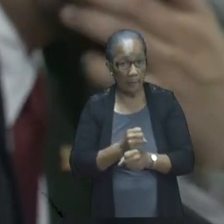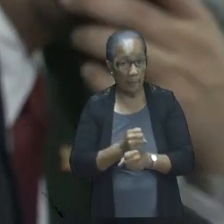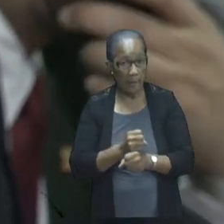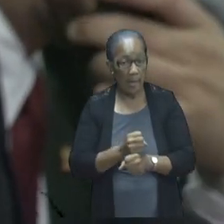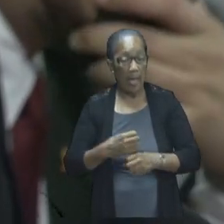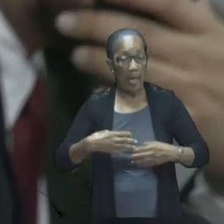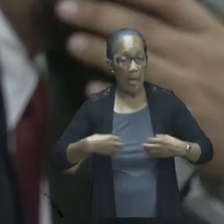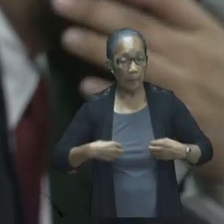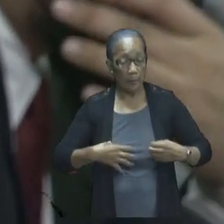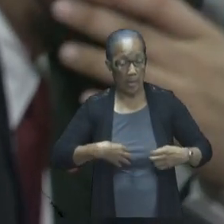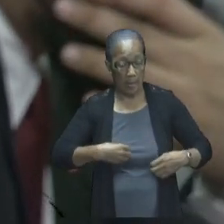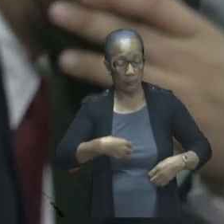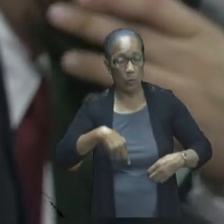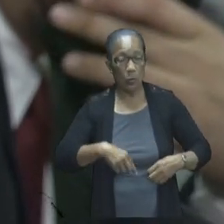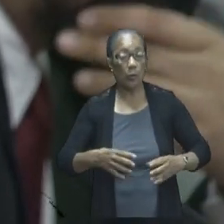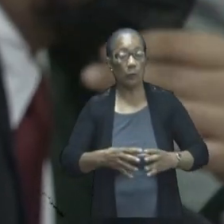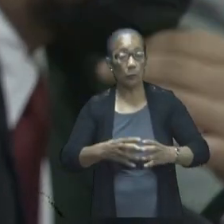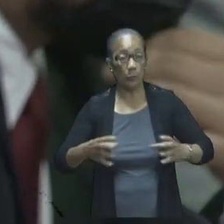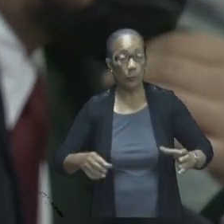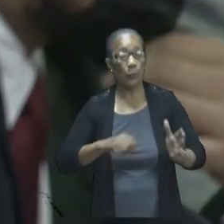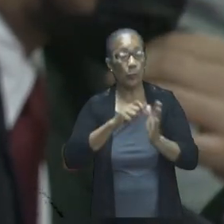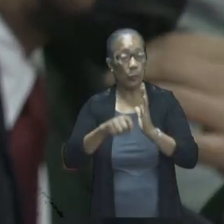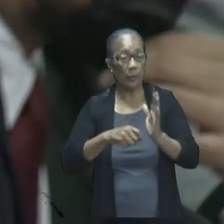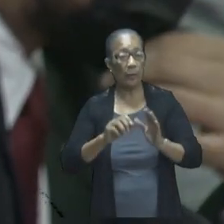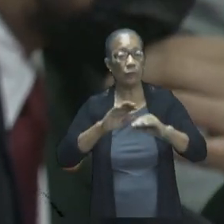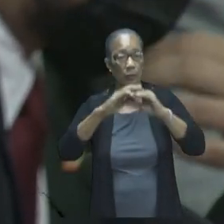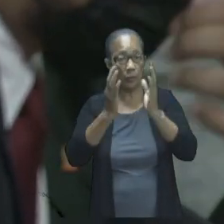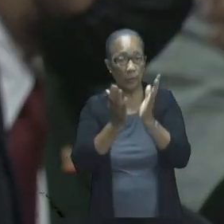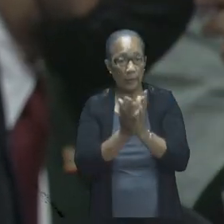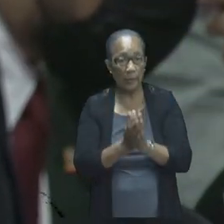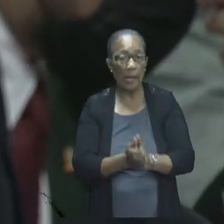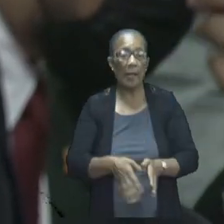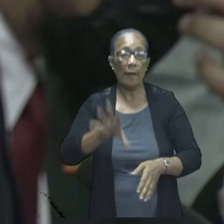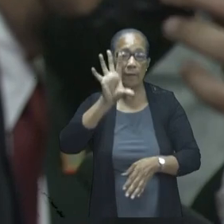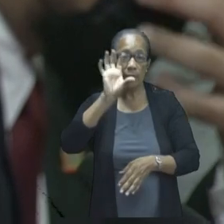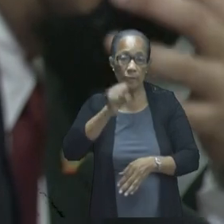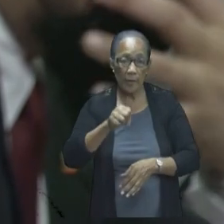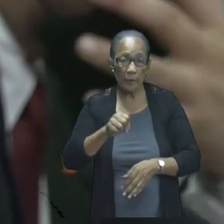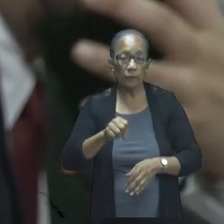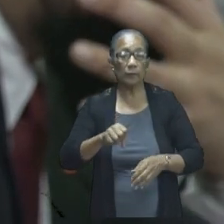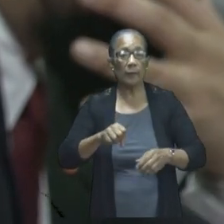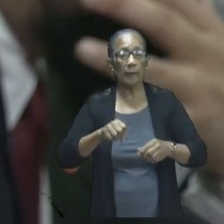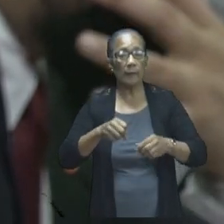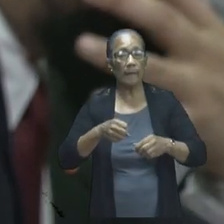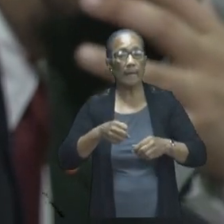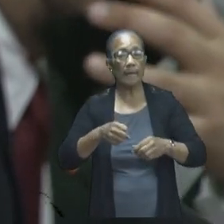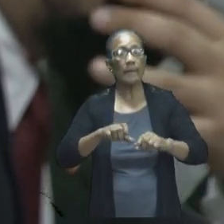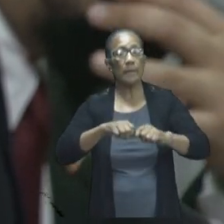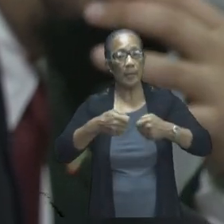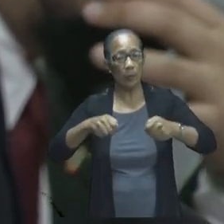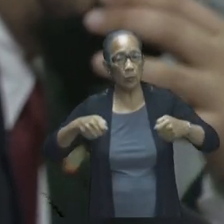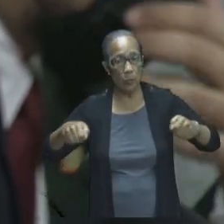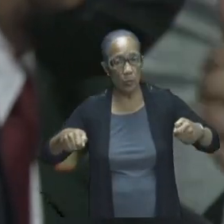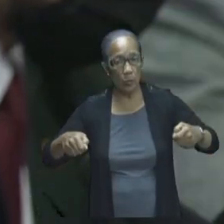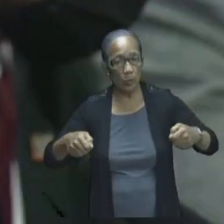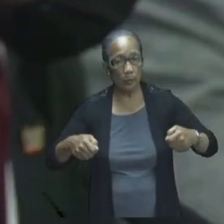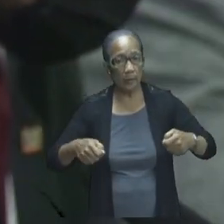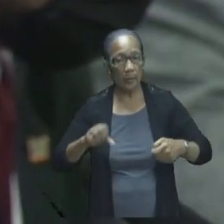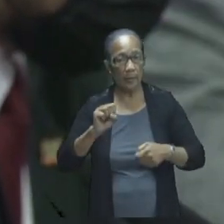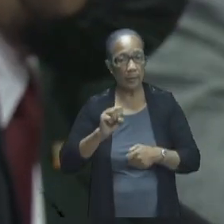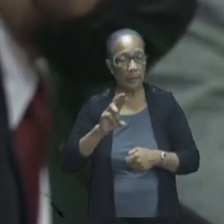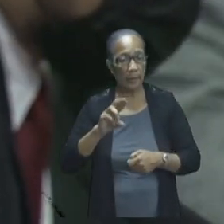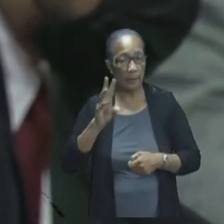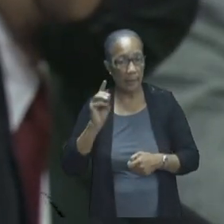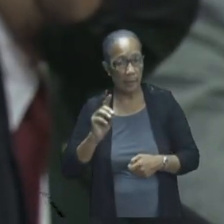om project dat jouw ervaring totaal 50 miljoen us dollar te identificeren met zijn gemeenschaps projecten